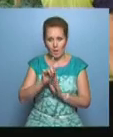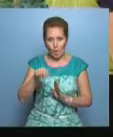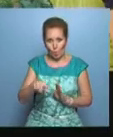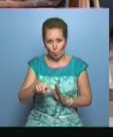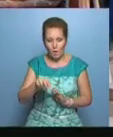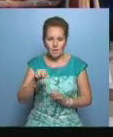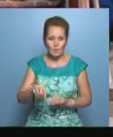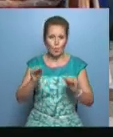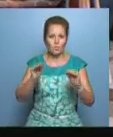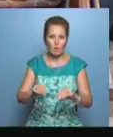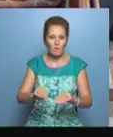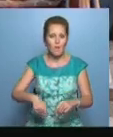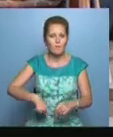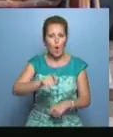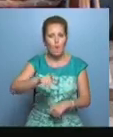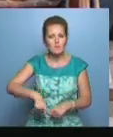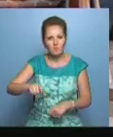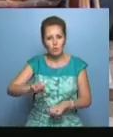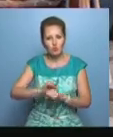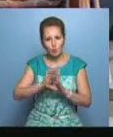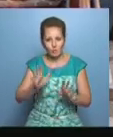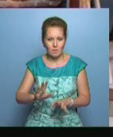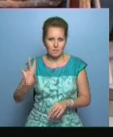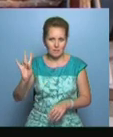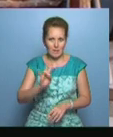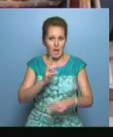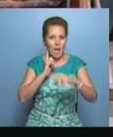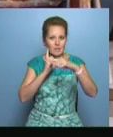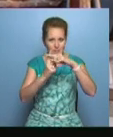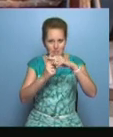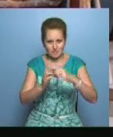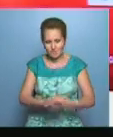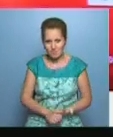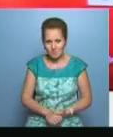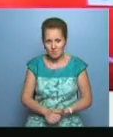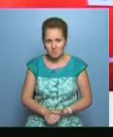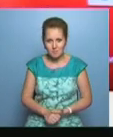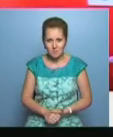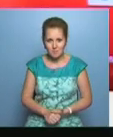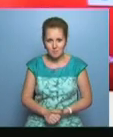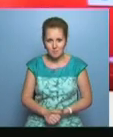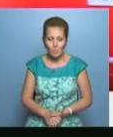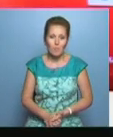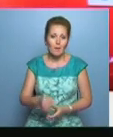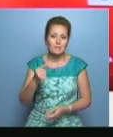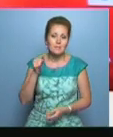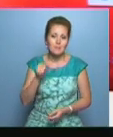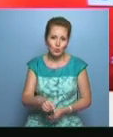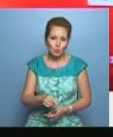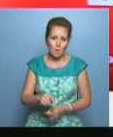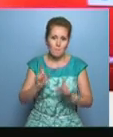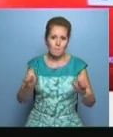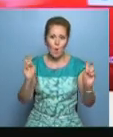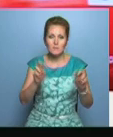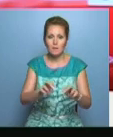установят освященный крест. Елена Риверчук, Василий Хохряков, телеканал «Моя Удмуртия». 1000 посетителей в день. Дом